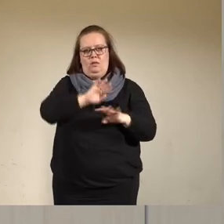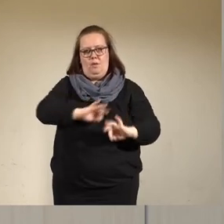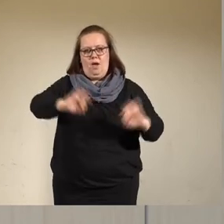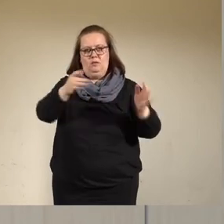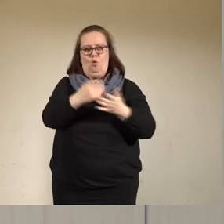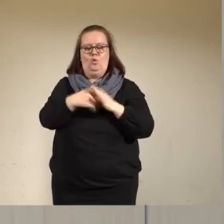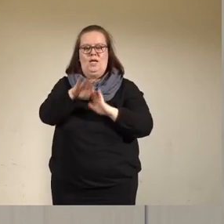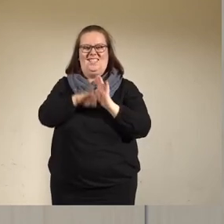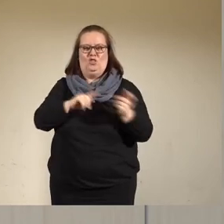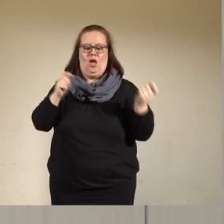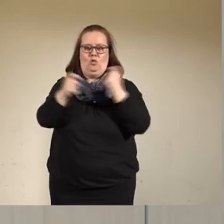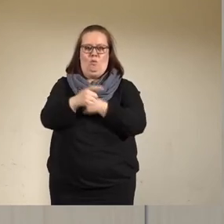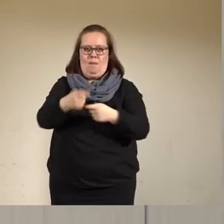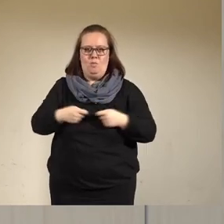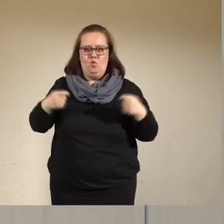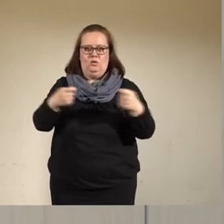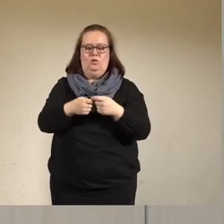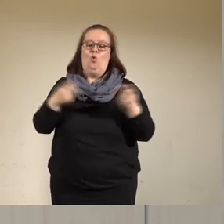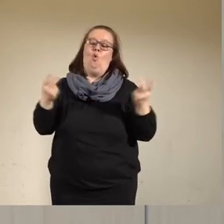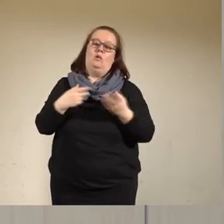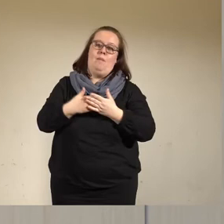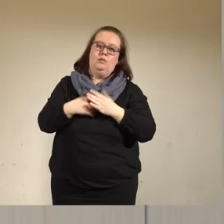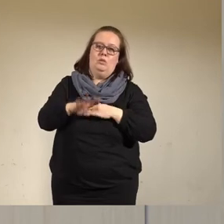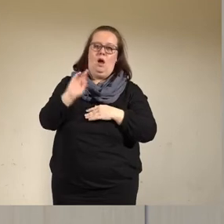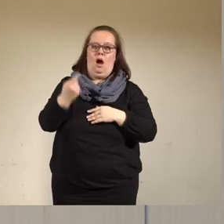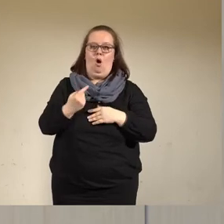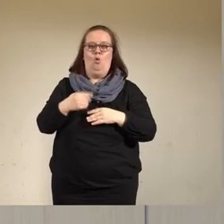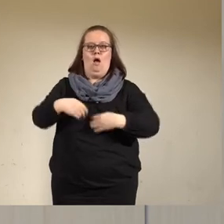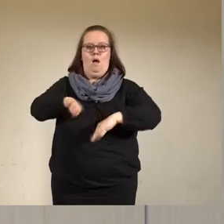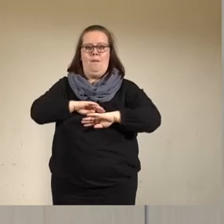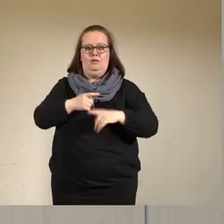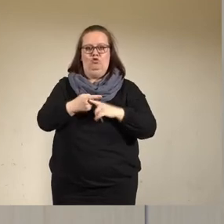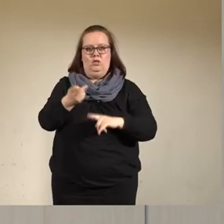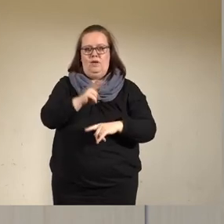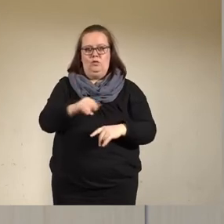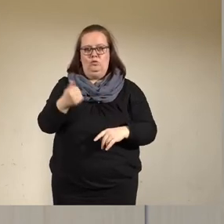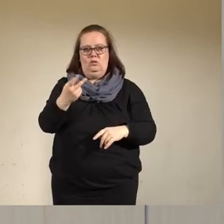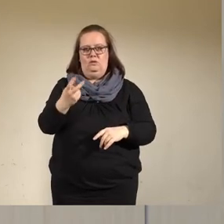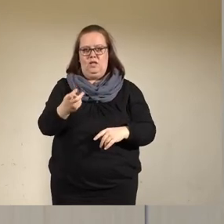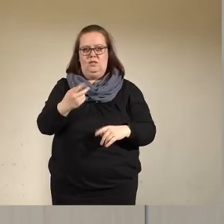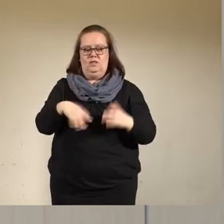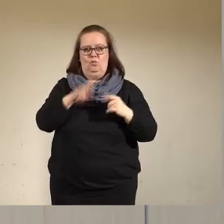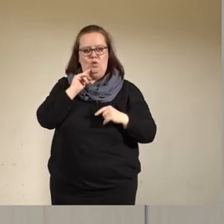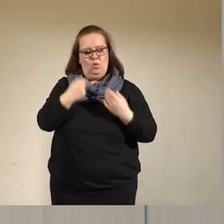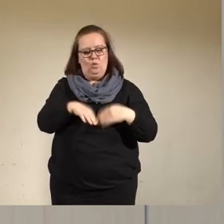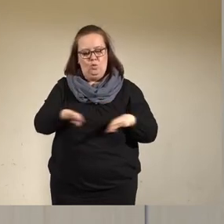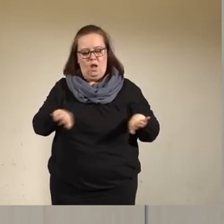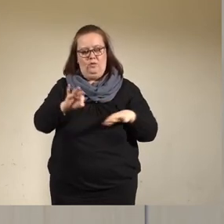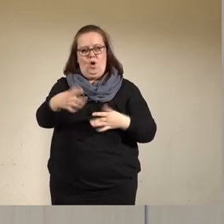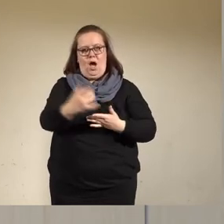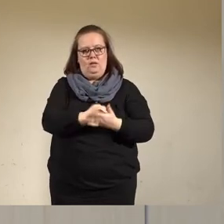die gesetzlichen Änderungen beim Bund oder auch eben die Einnahmen bei der Bettensteuer im Jahr 2020 als Grundlage